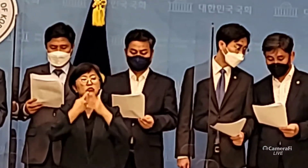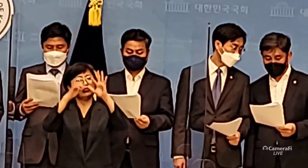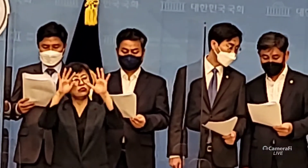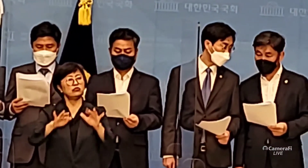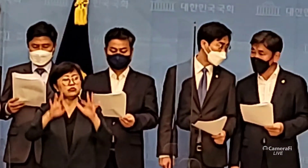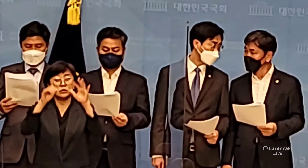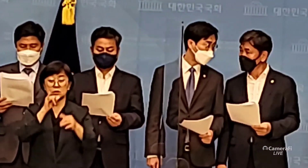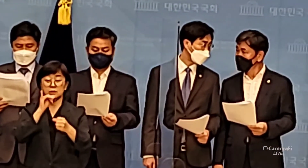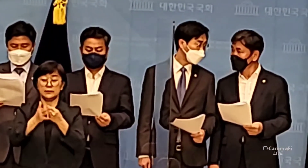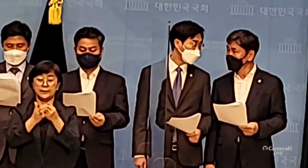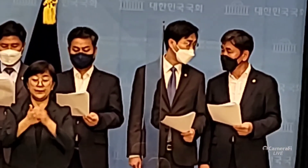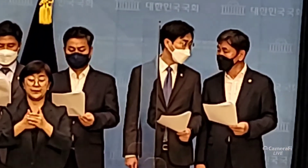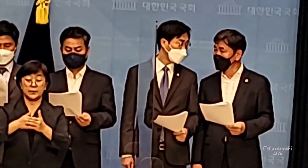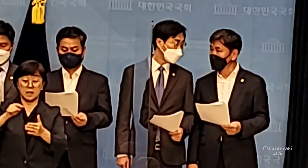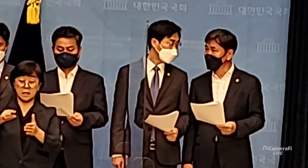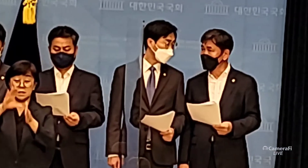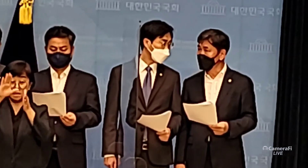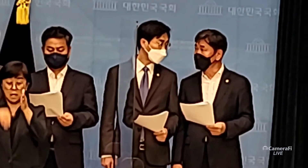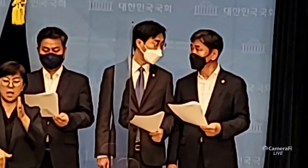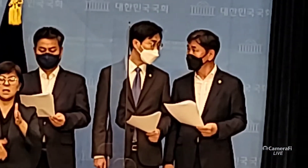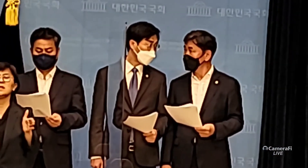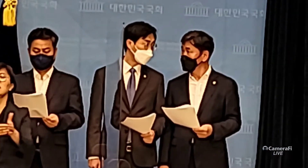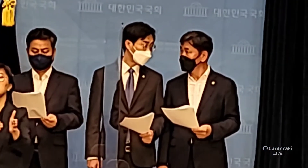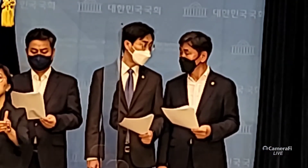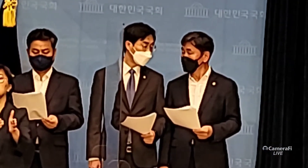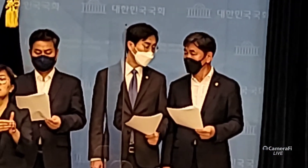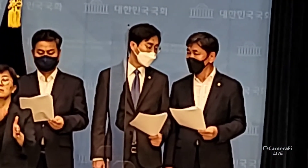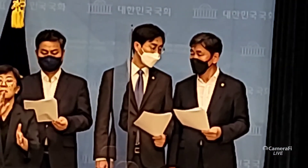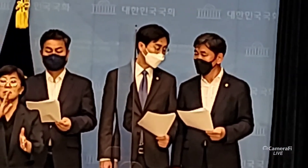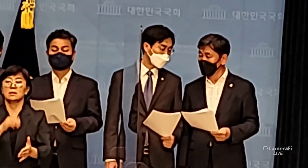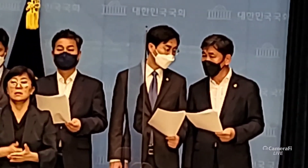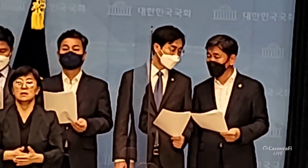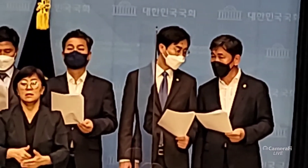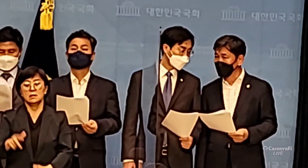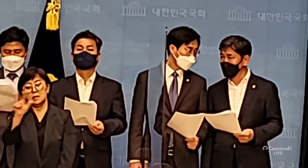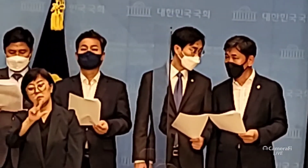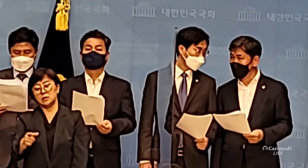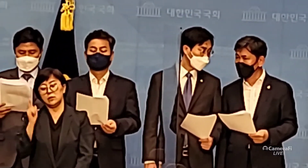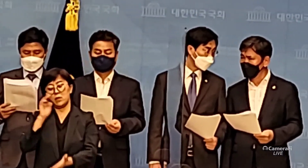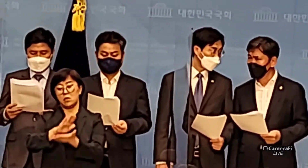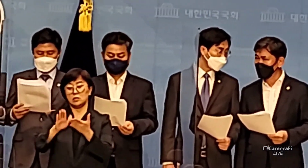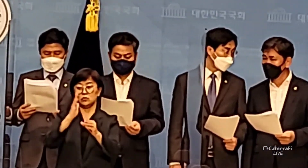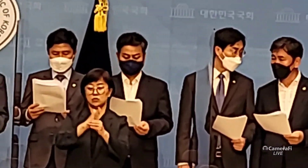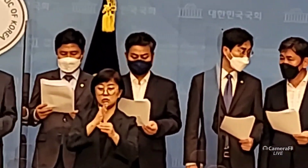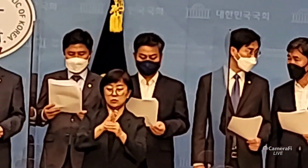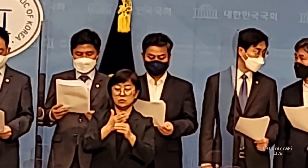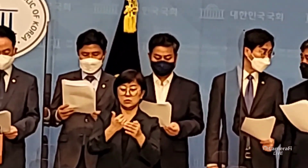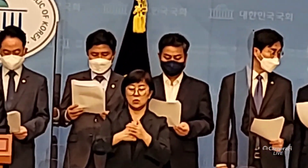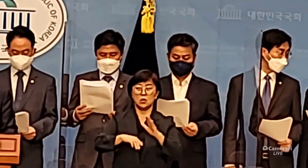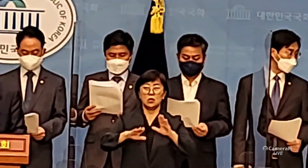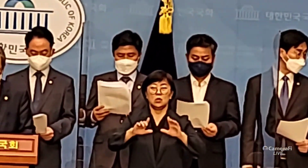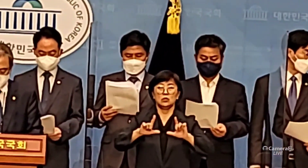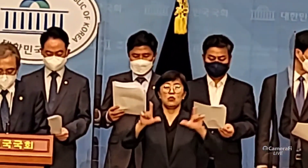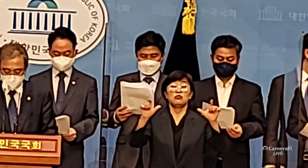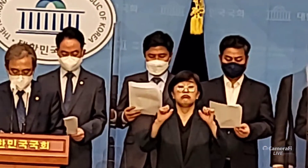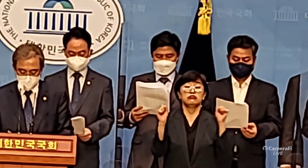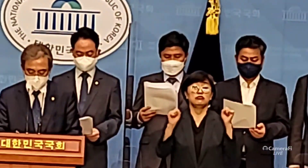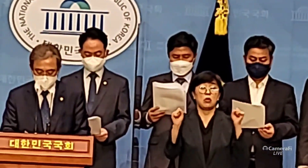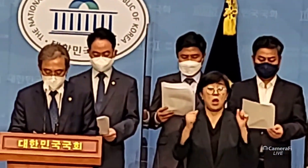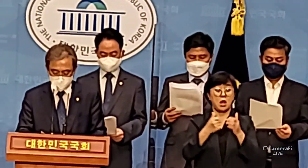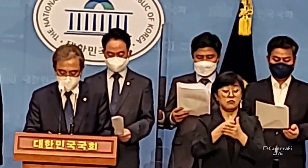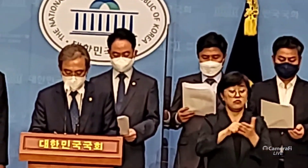있습니다. 이제 변방의 시대에 마침표를 찍고자 합니다. 한반도 평화의 중심이자 동북아 시대의